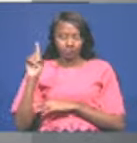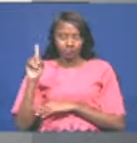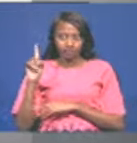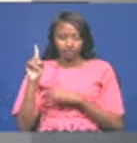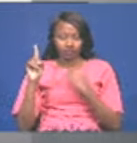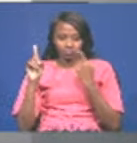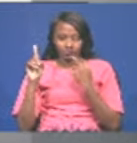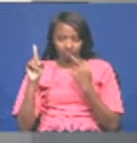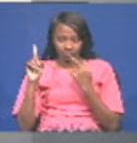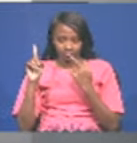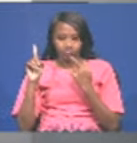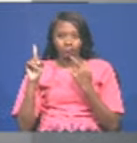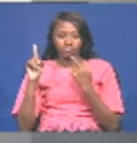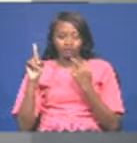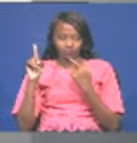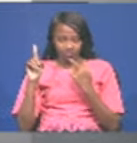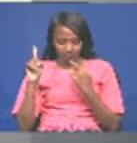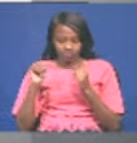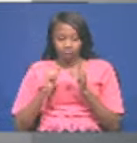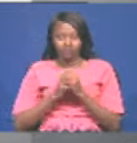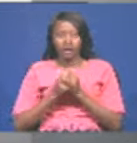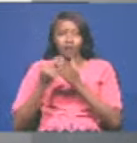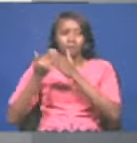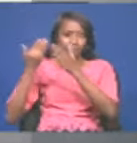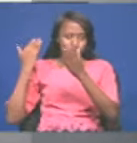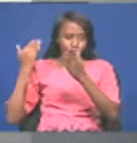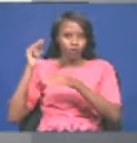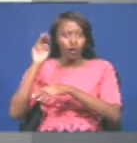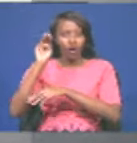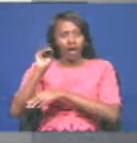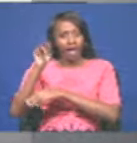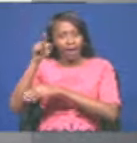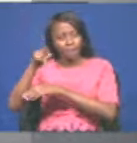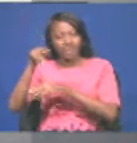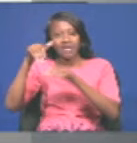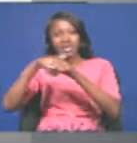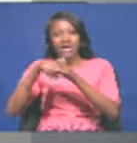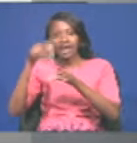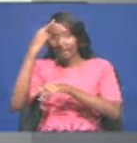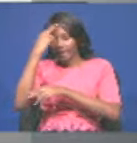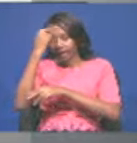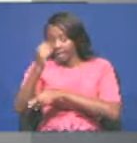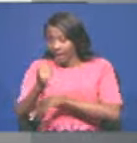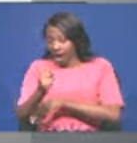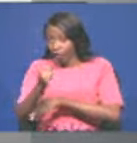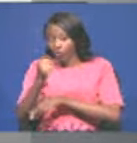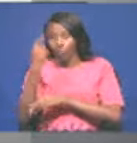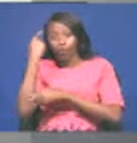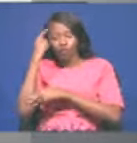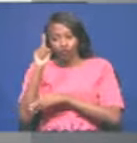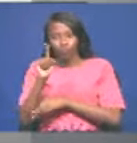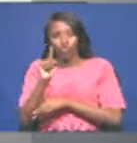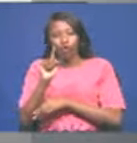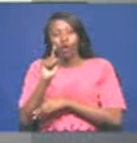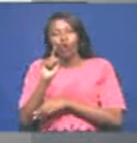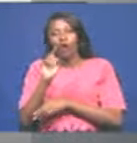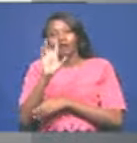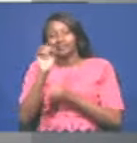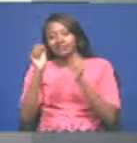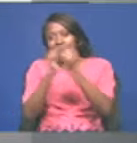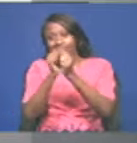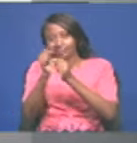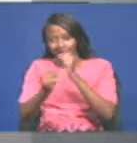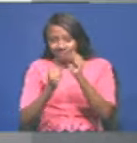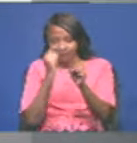Huyo vile vile hapo awali alikuwa ni mbunge kule Naro kwa miula takriban miwili. Vile vile alikuwa